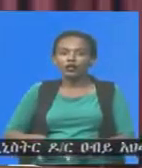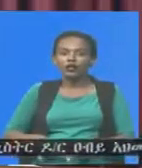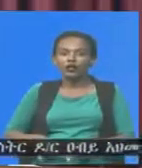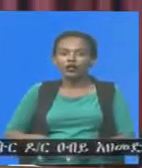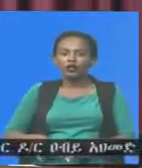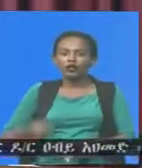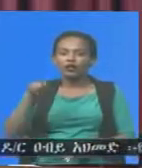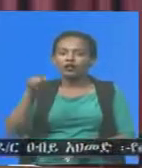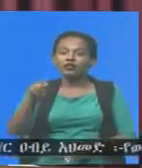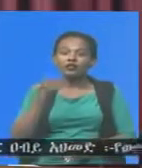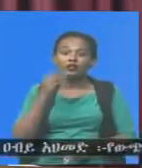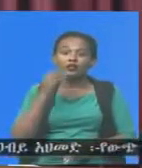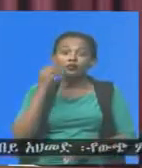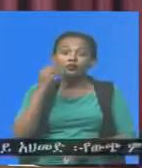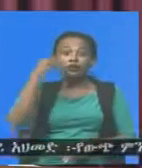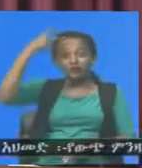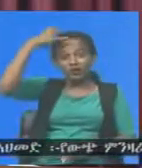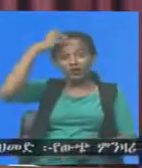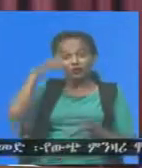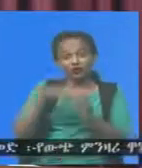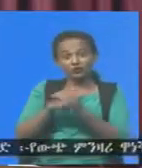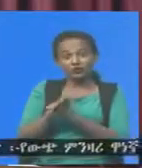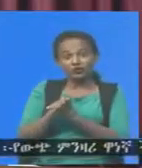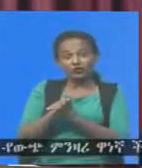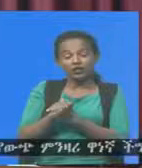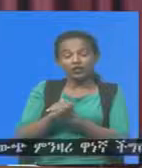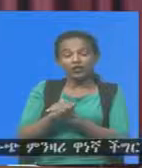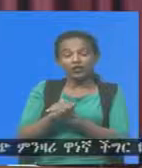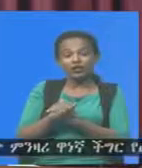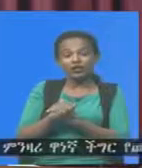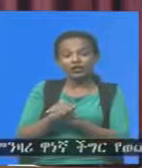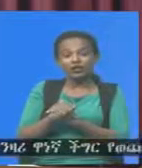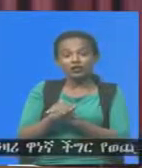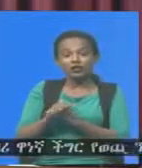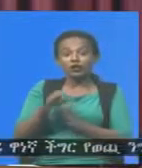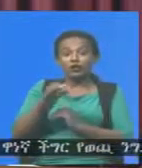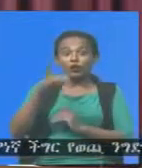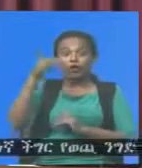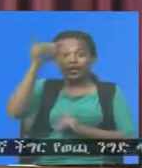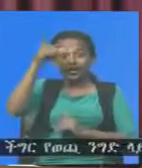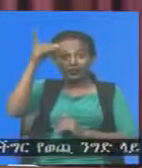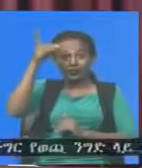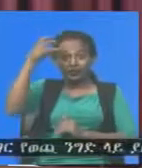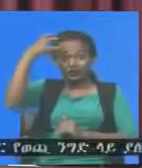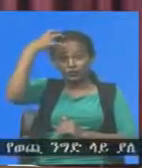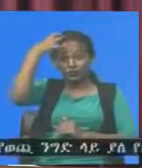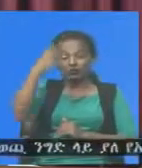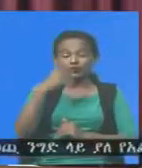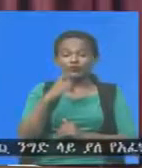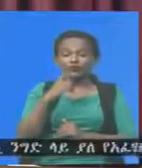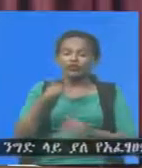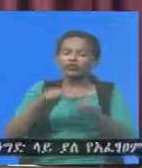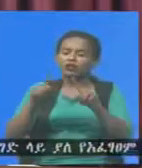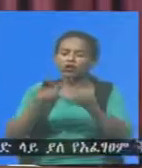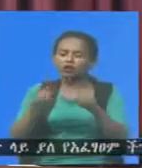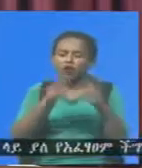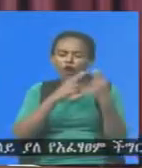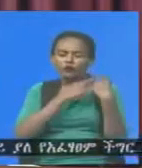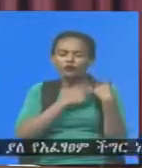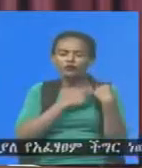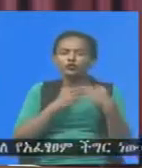እዚህ ቤተ መንግስት ውስጥ ጎየር መንግስቱ የተለያዩ ኢስተላላፊዎችን